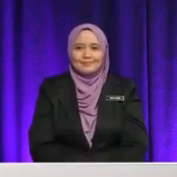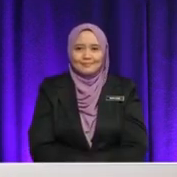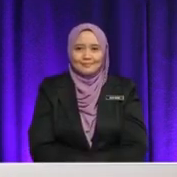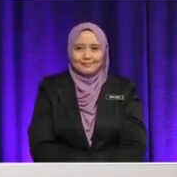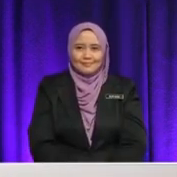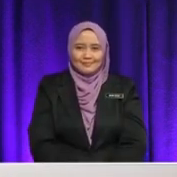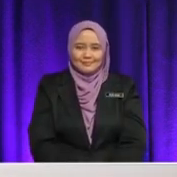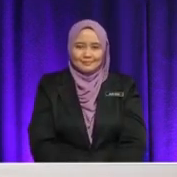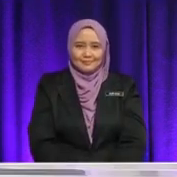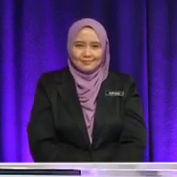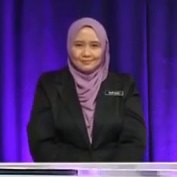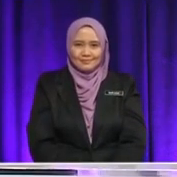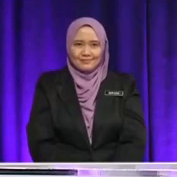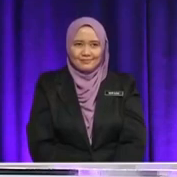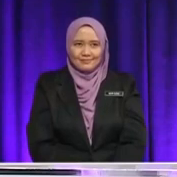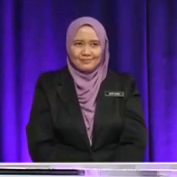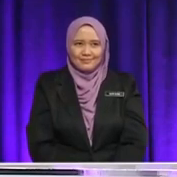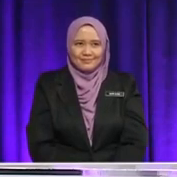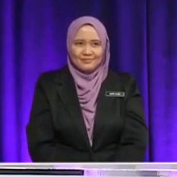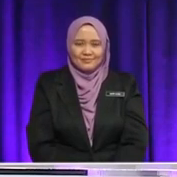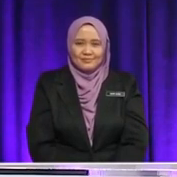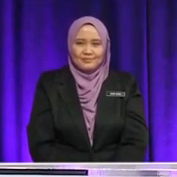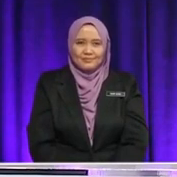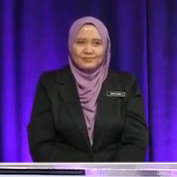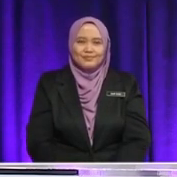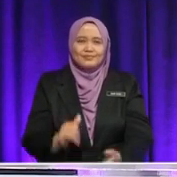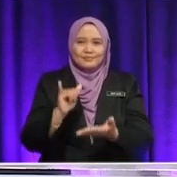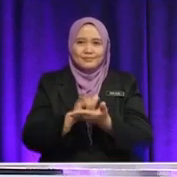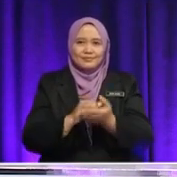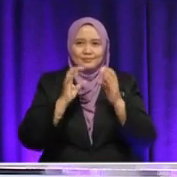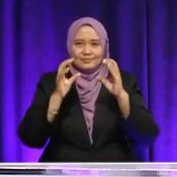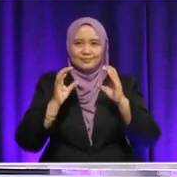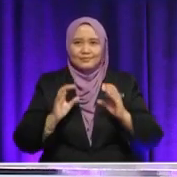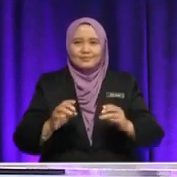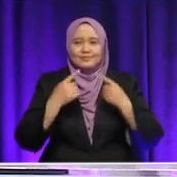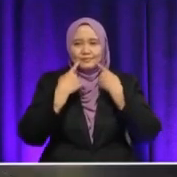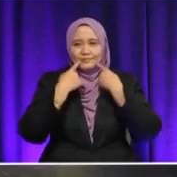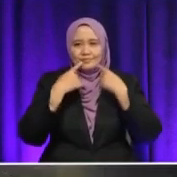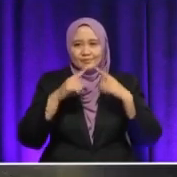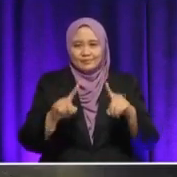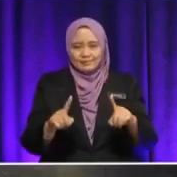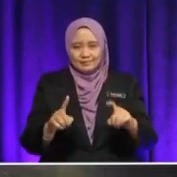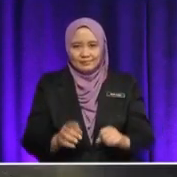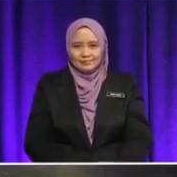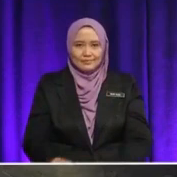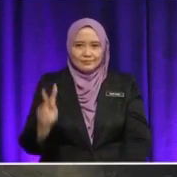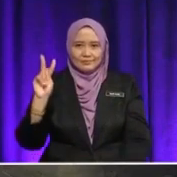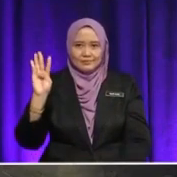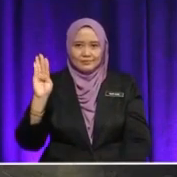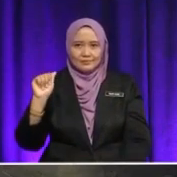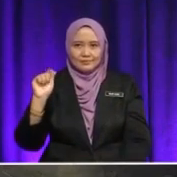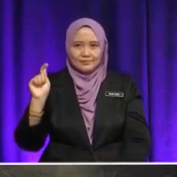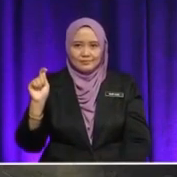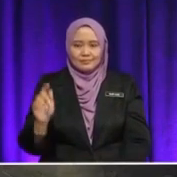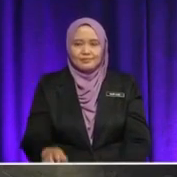tidak tidak tidak ada jawaban kebaya betul bagus nih soalnya dia menjawab adalah